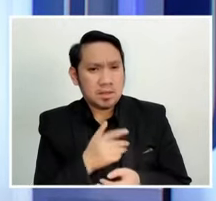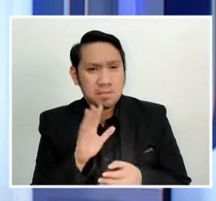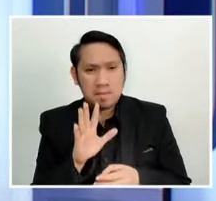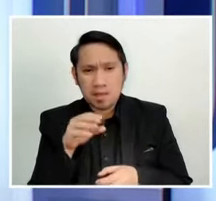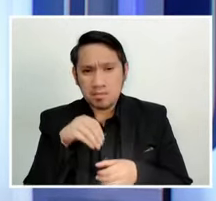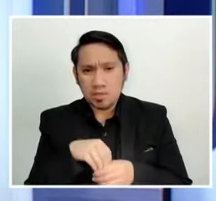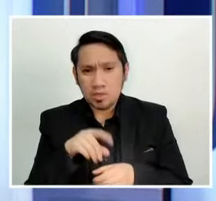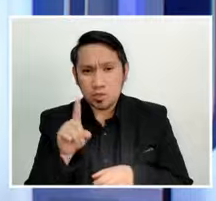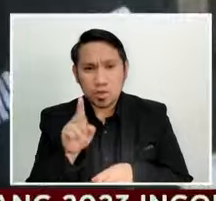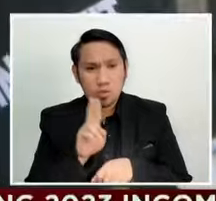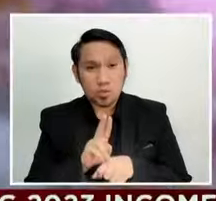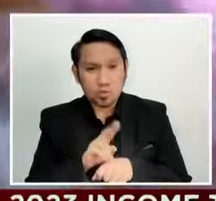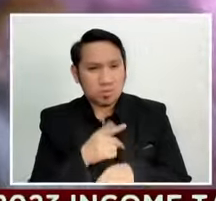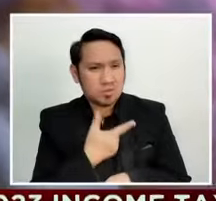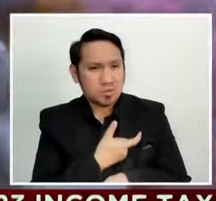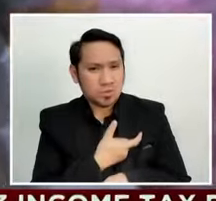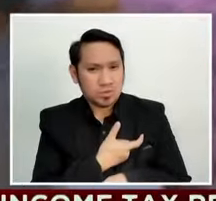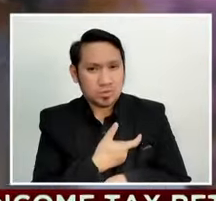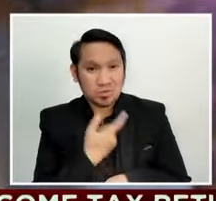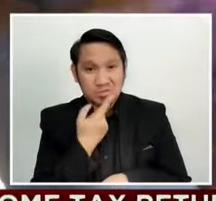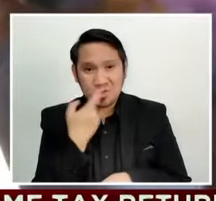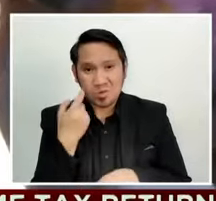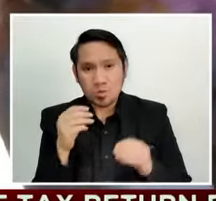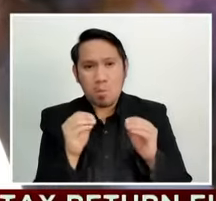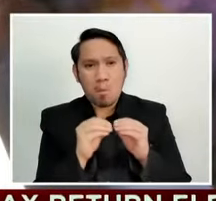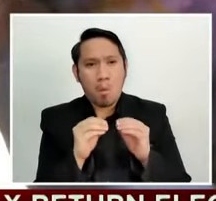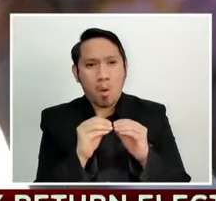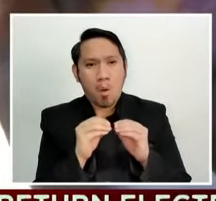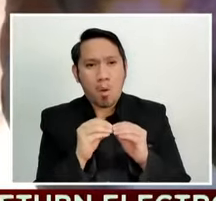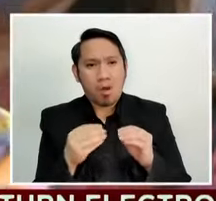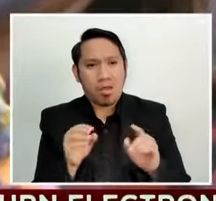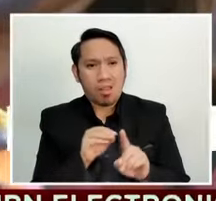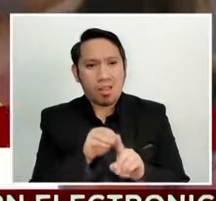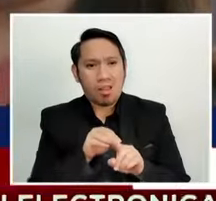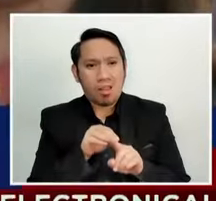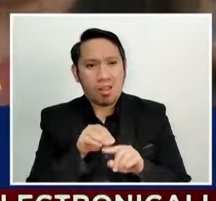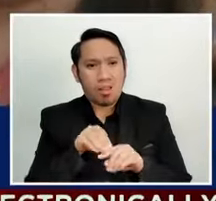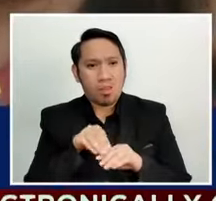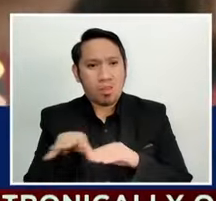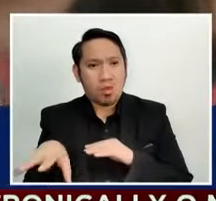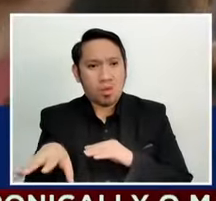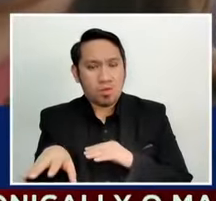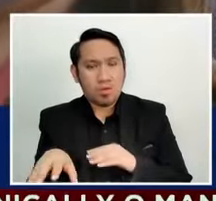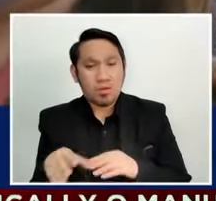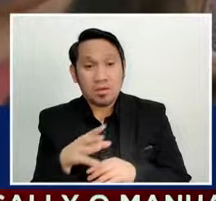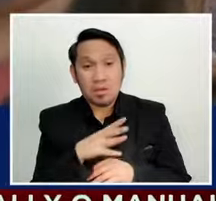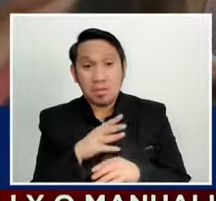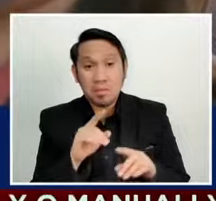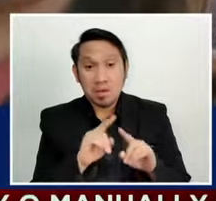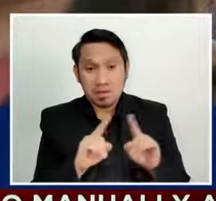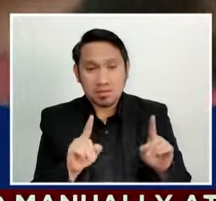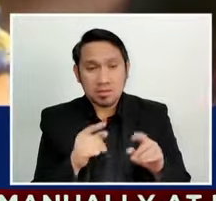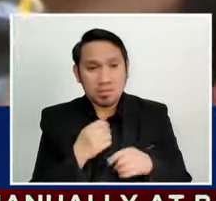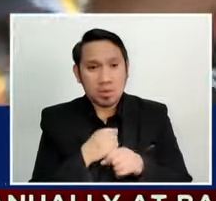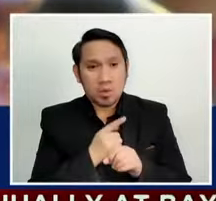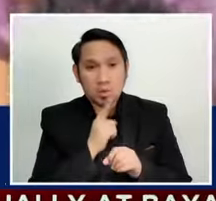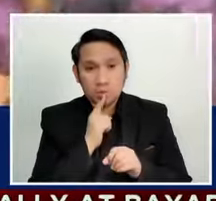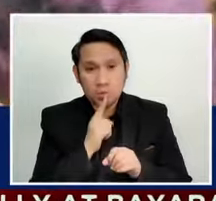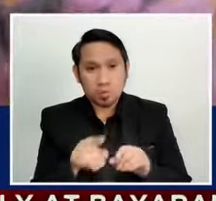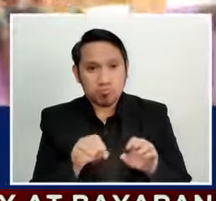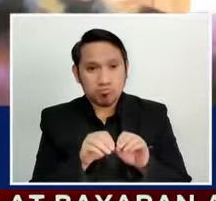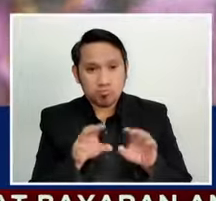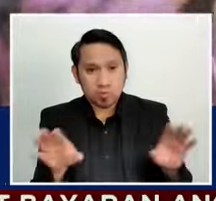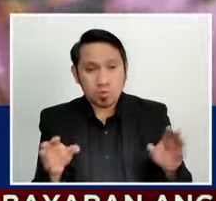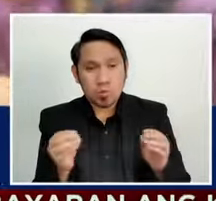pertussis. Ito ay sa harap ng pagtaas ng kaso ng sakit sa bansa. Pero siniguro ng ahensya na patuloy ang malawakang